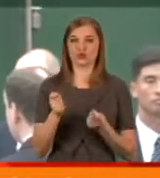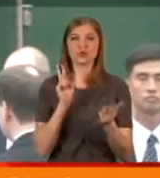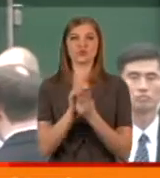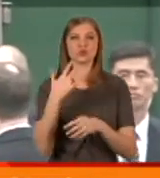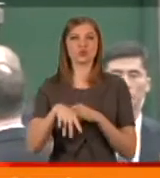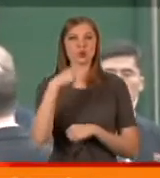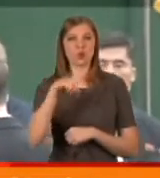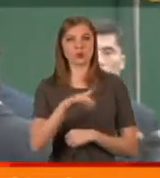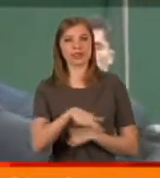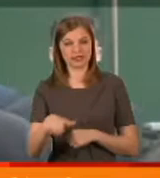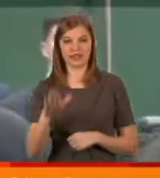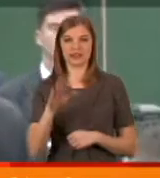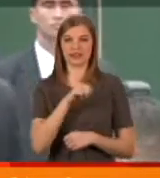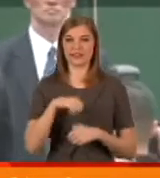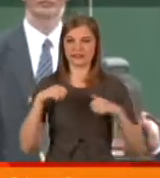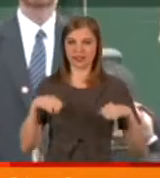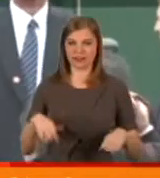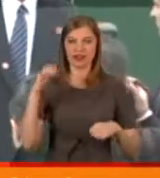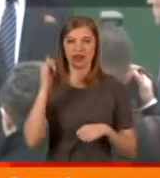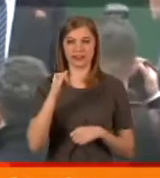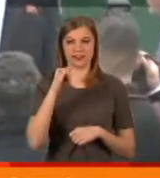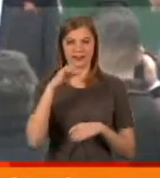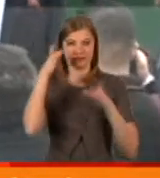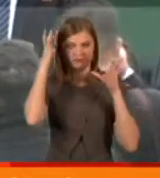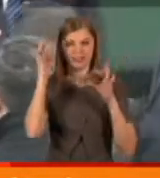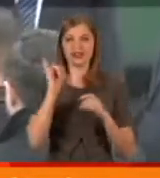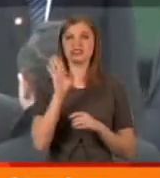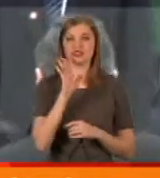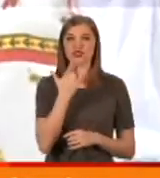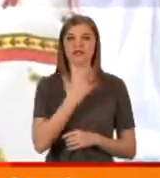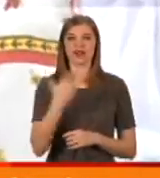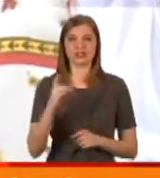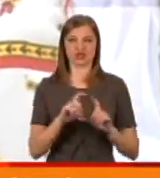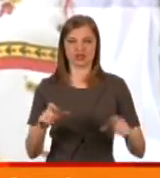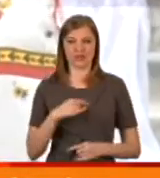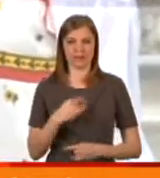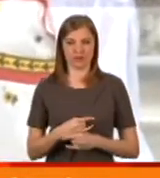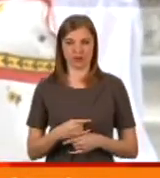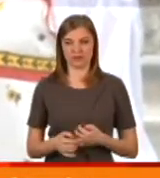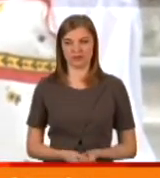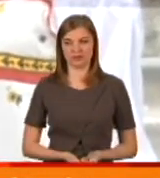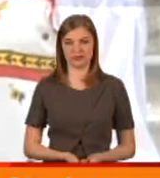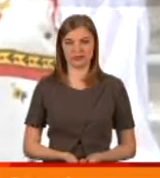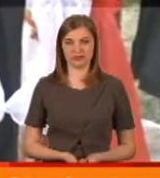вже російські діти в сарафанах та кокошниках і дівчинка у радянській шкільній формі.